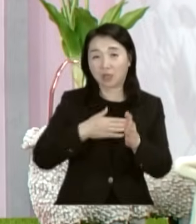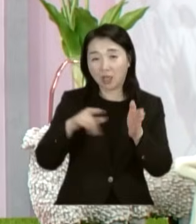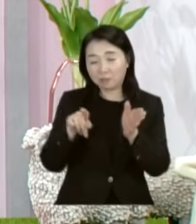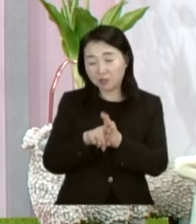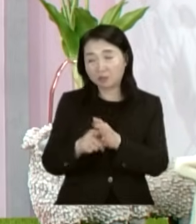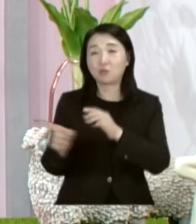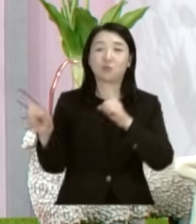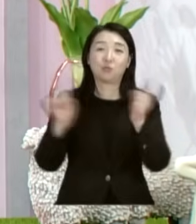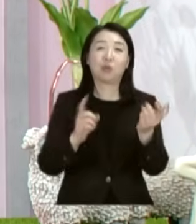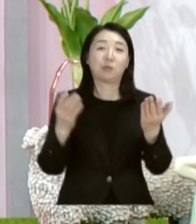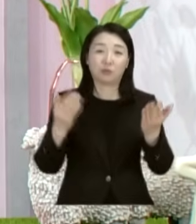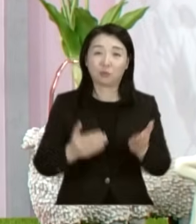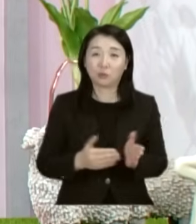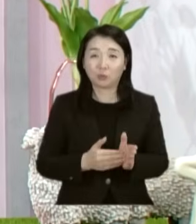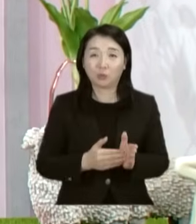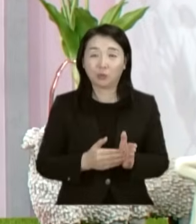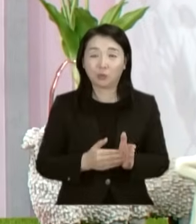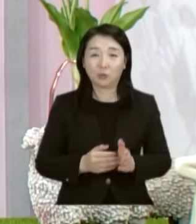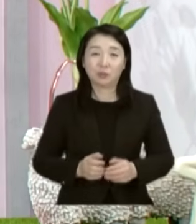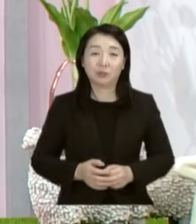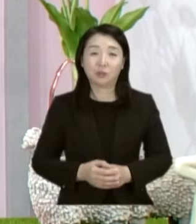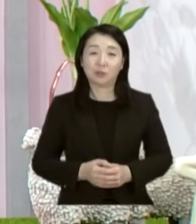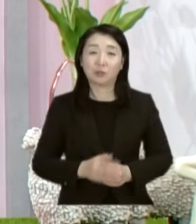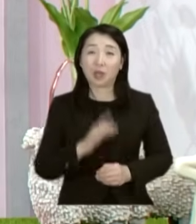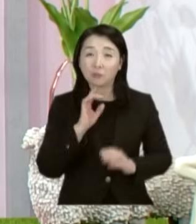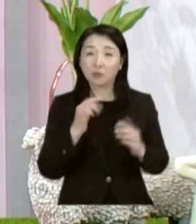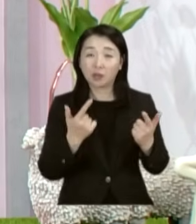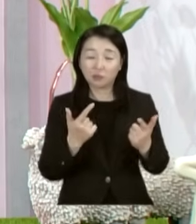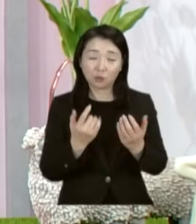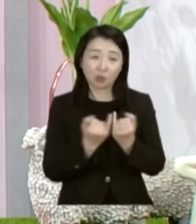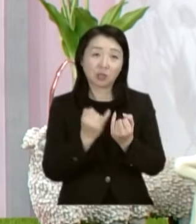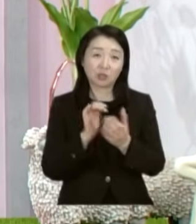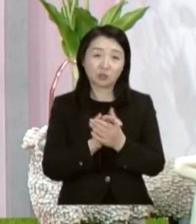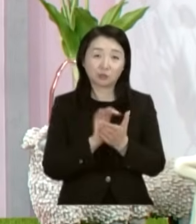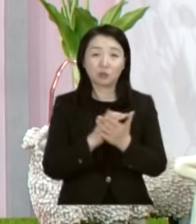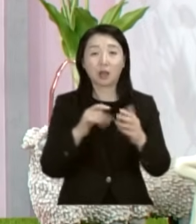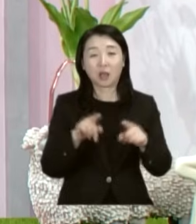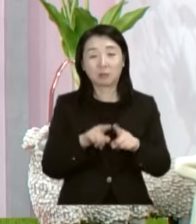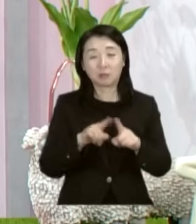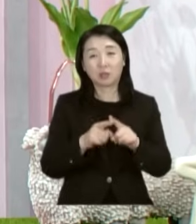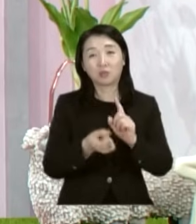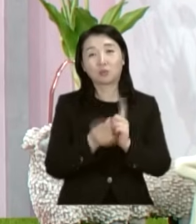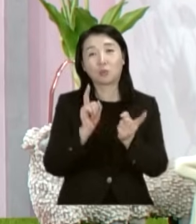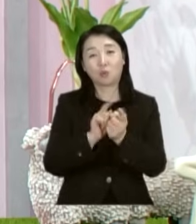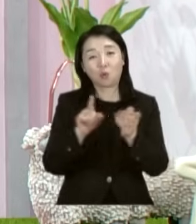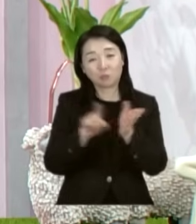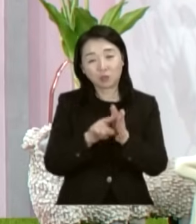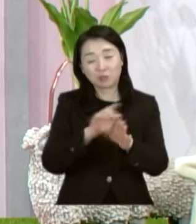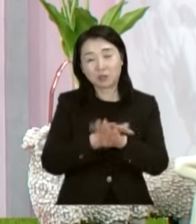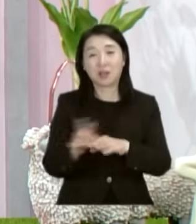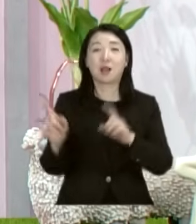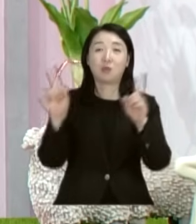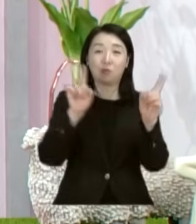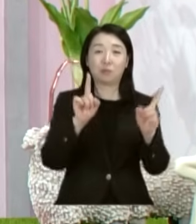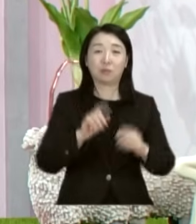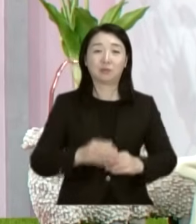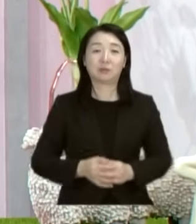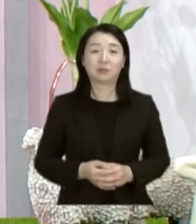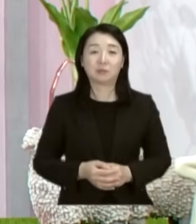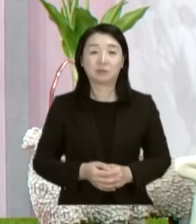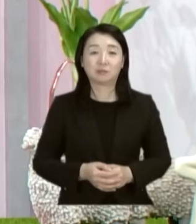신앙을 회복시키시고 또 저뿐만이 아니라 제 여자친구 같이 이제 서로 이렇게 신앙이 많이 회복